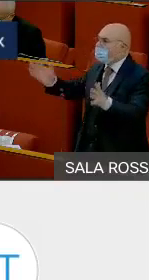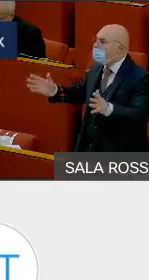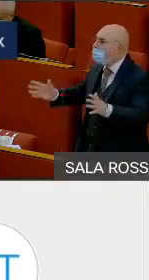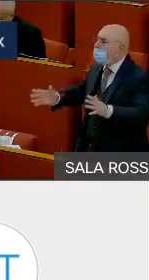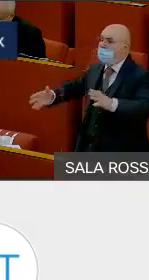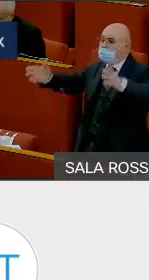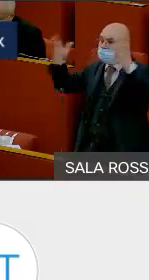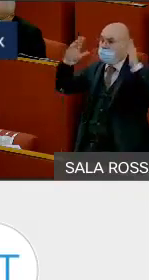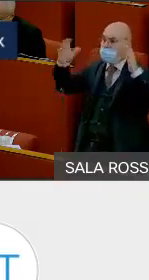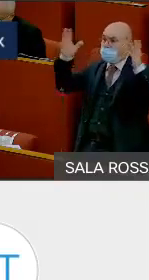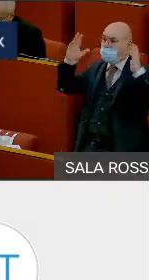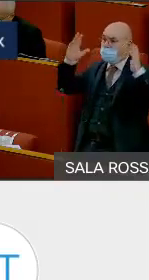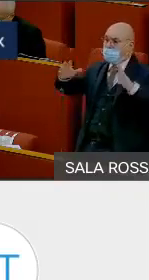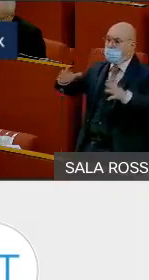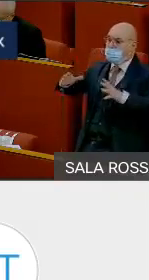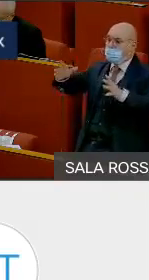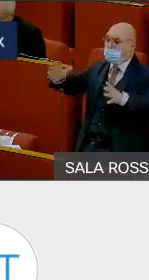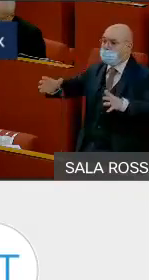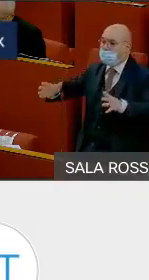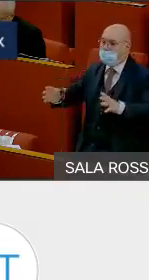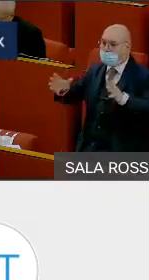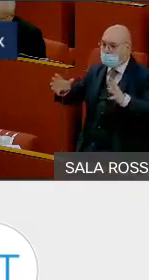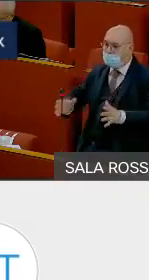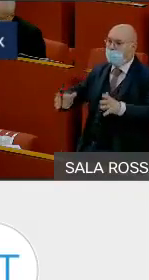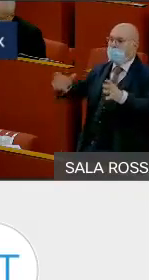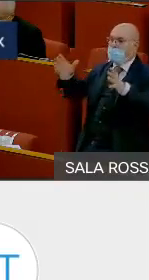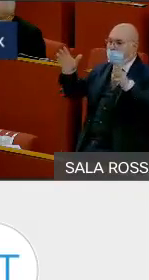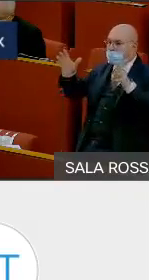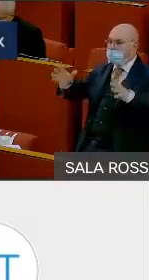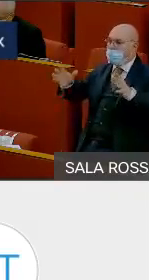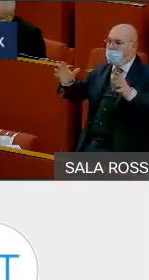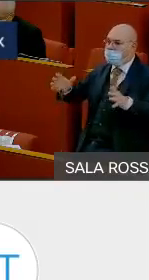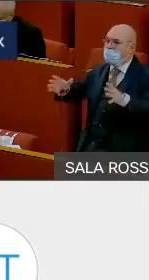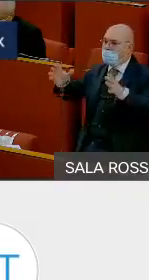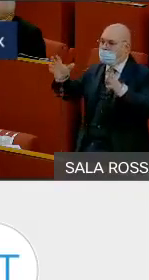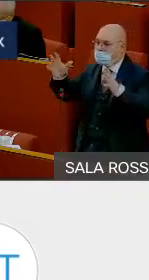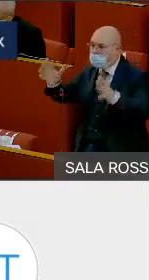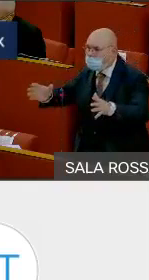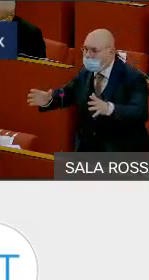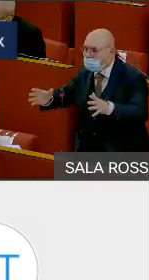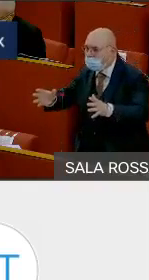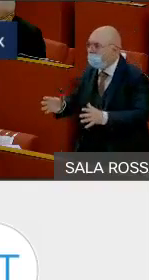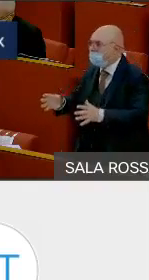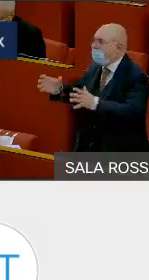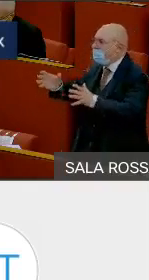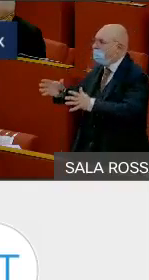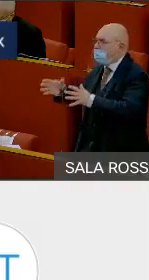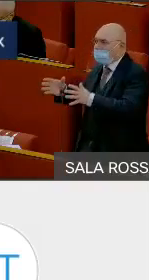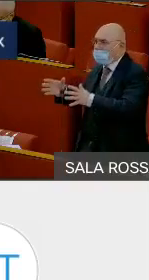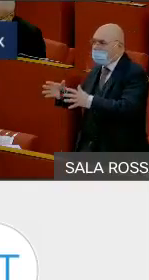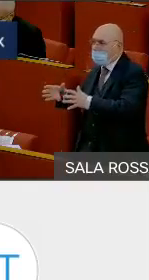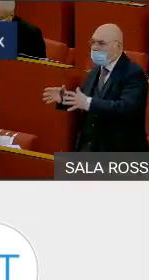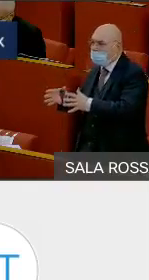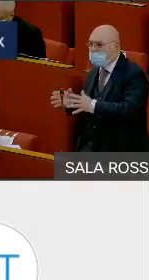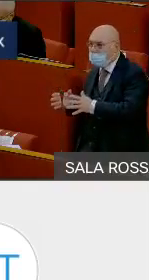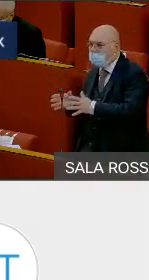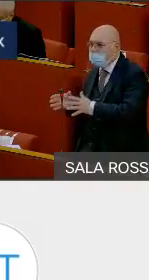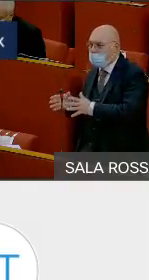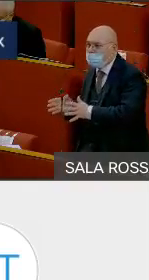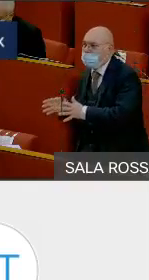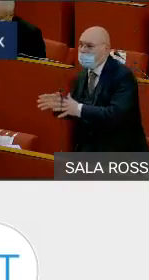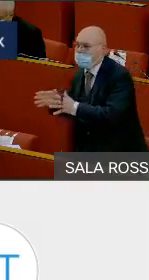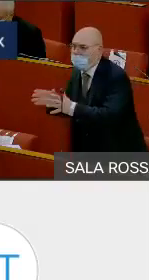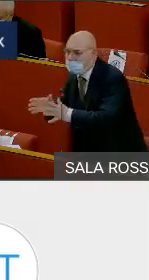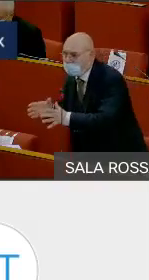pezzettini quando forse un giorno mi si presenterà perché la valutazione ambientale strategica e non è una valutazione